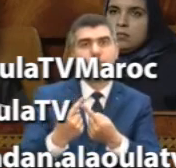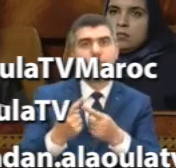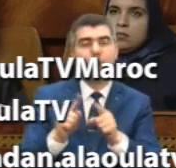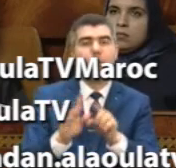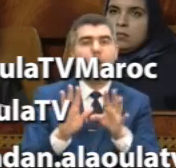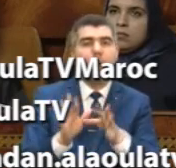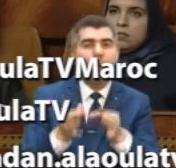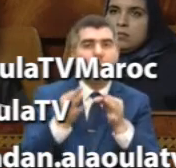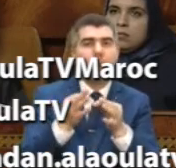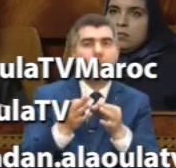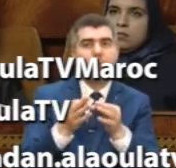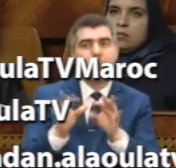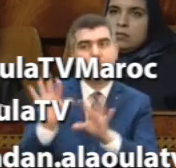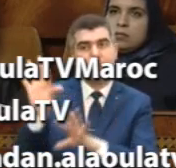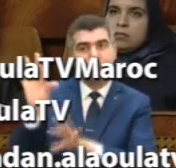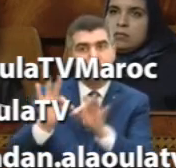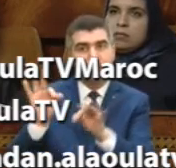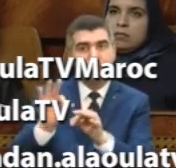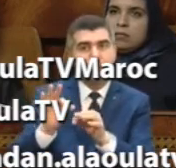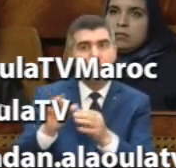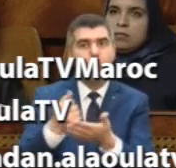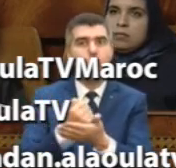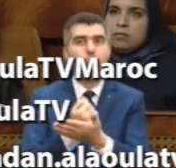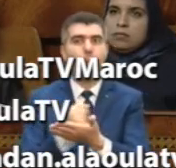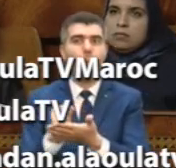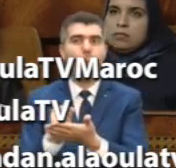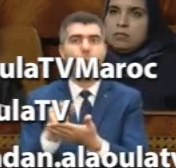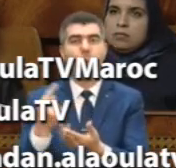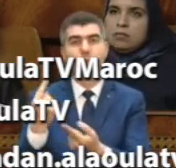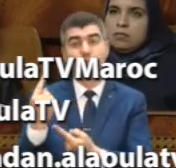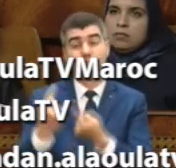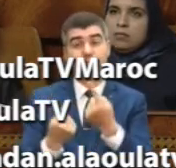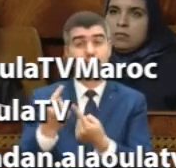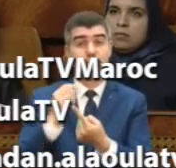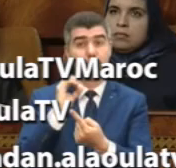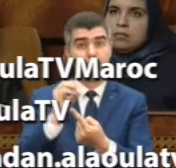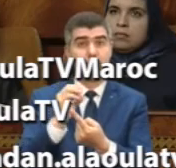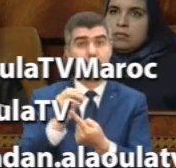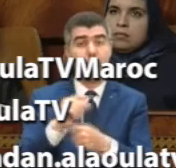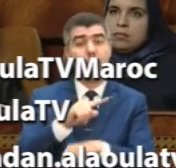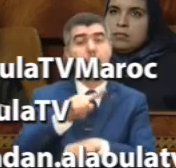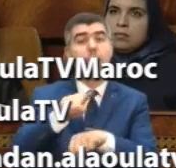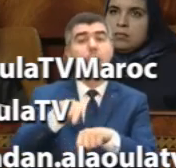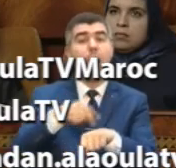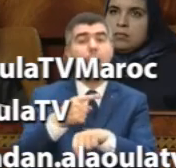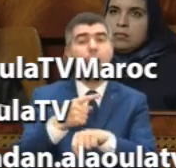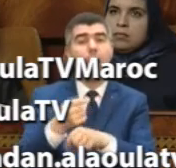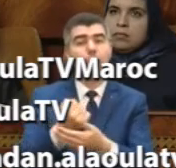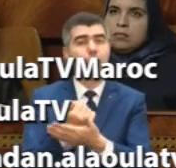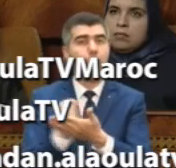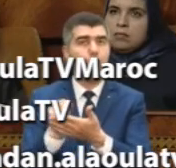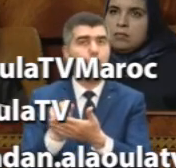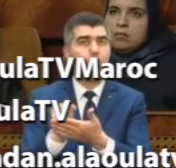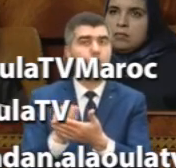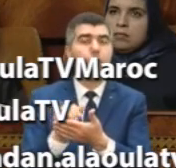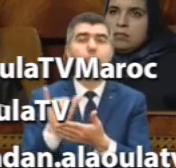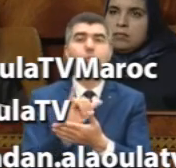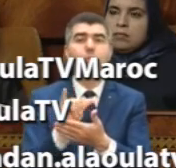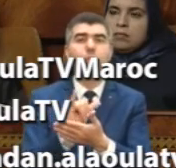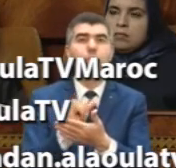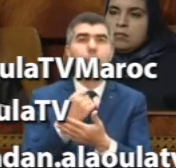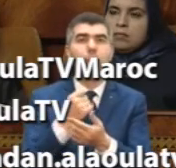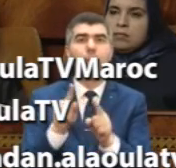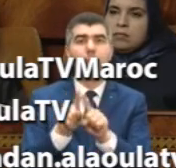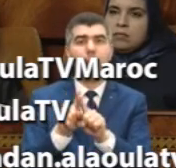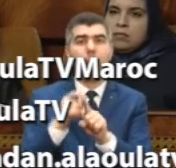مختلفة طبعا، وسحبتوه داخل ذاك الأجل في بضع ساعات فقط محدودة. كنسألكم سيدة الوزيرة، هذه المؤسسة علاش